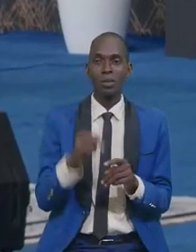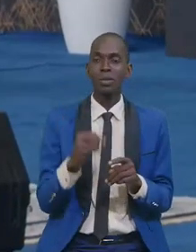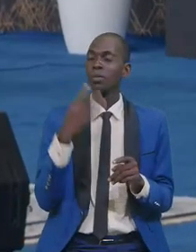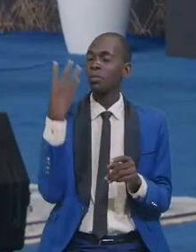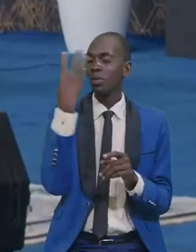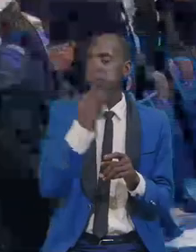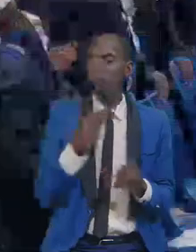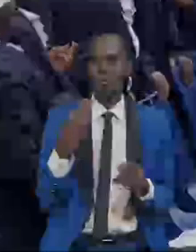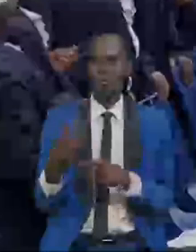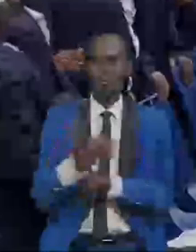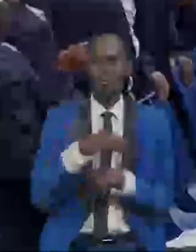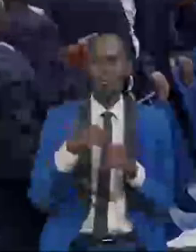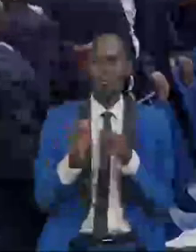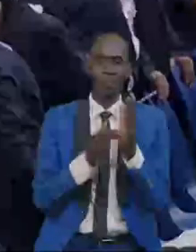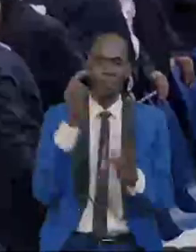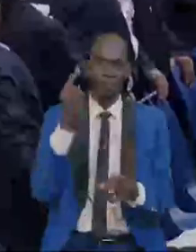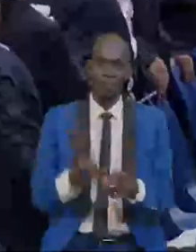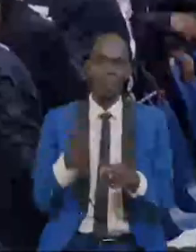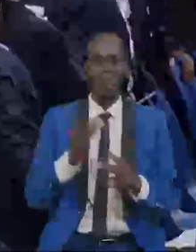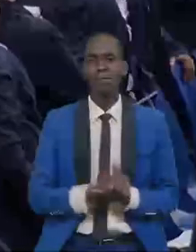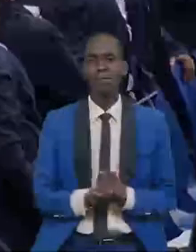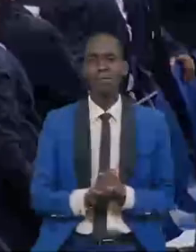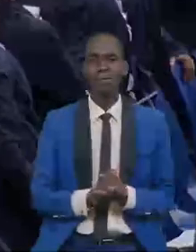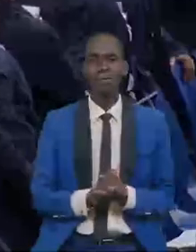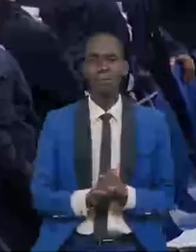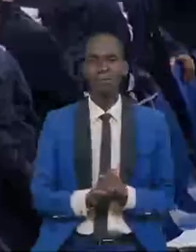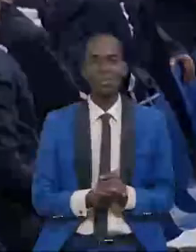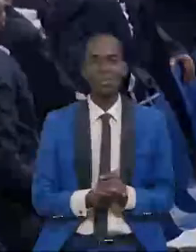jour merveilleux aujourd'hui, au nom de Jésus.